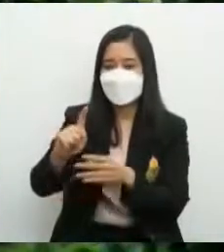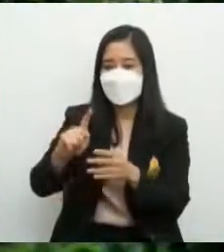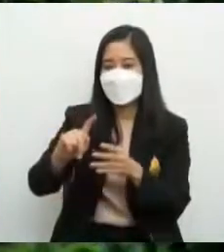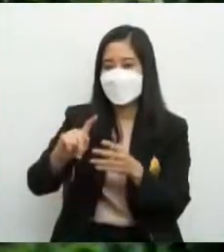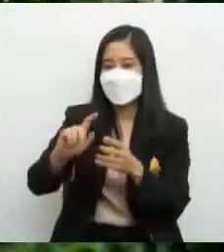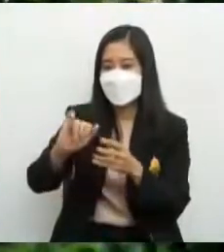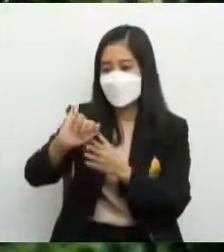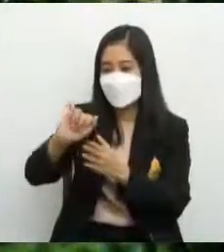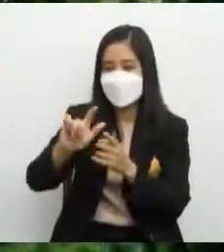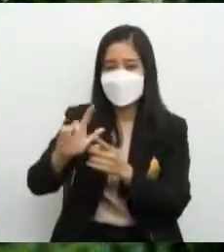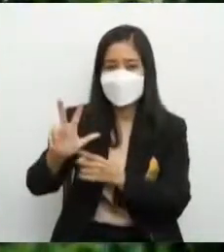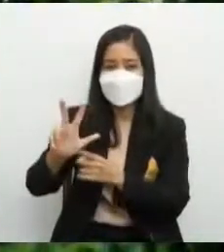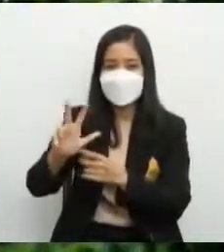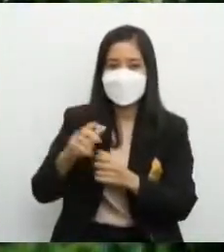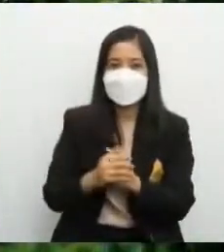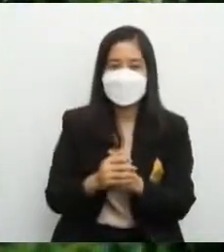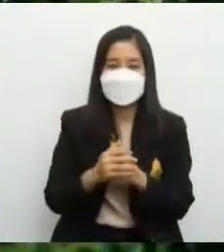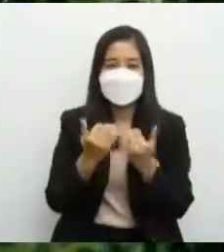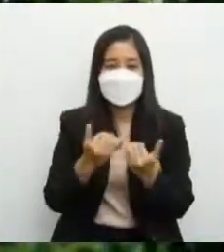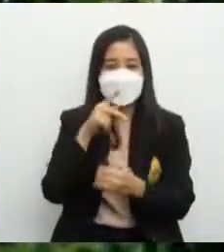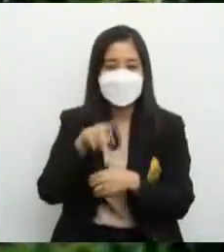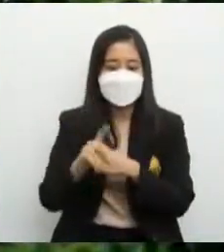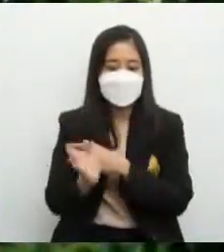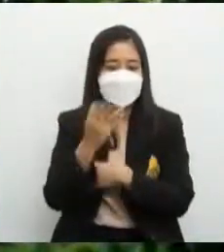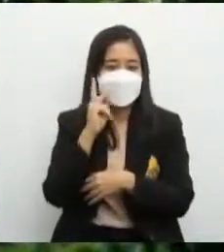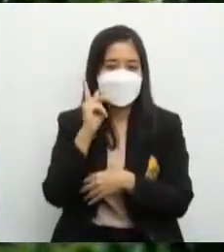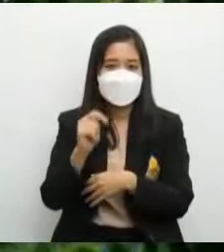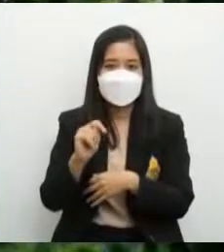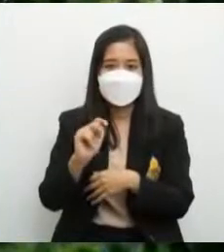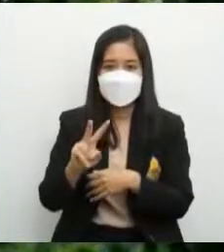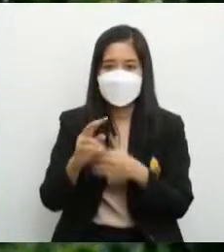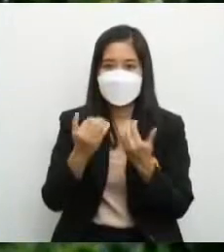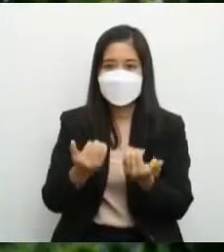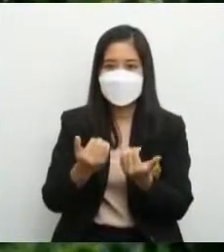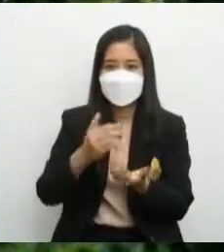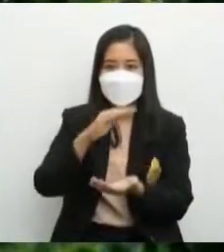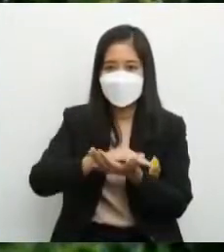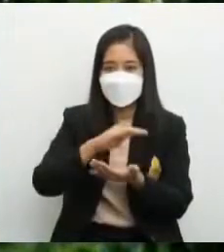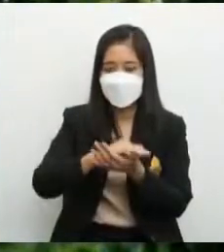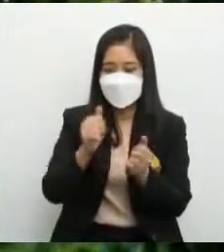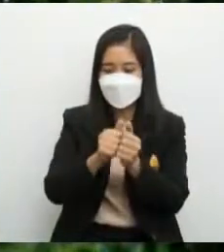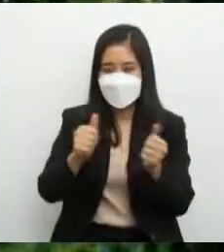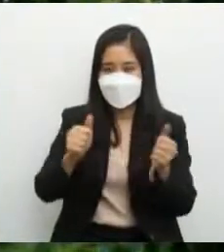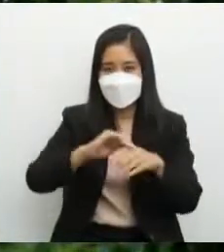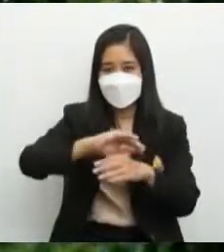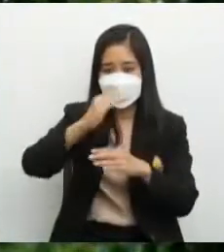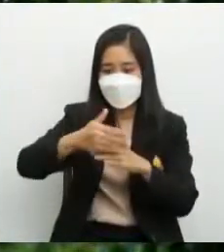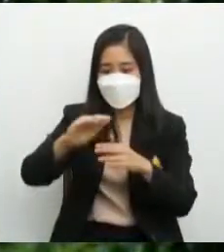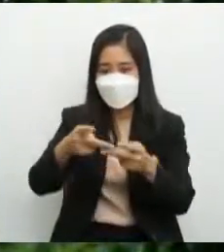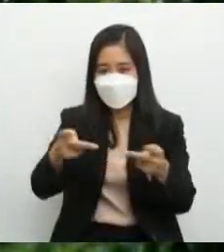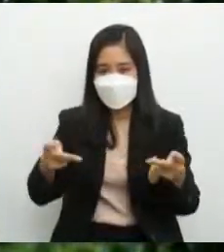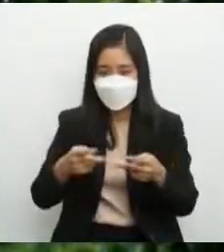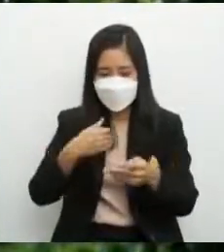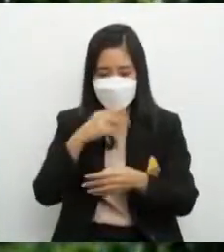งใหม่เขต3รายการพูดเช้าข่าวสพฐช่วงโรงเรียนดีบนดอยโรงเรียนร้อยบนเกาะยังมีข่าวสารและกิจกรรม